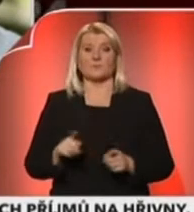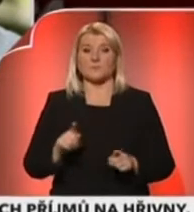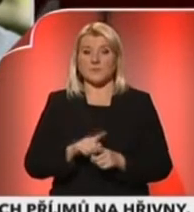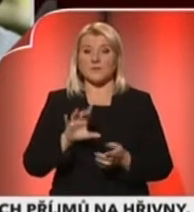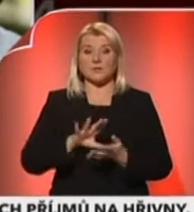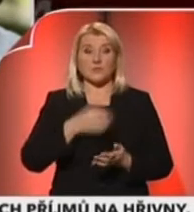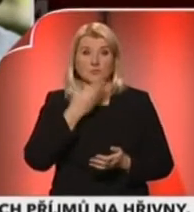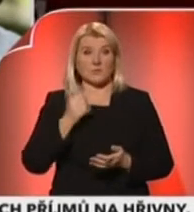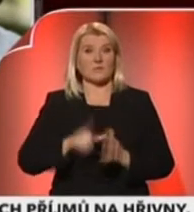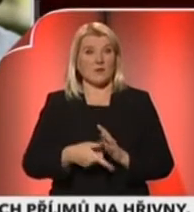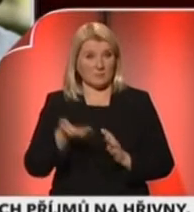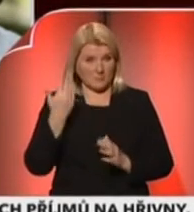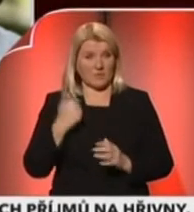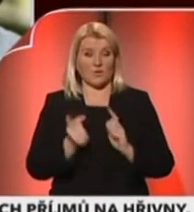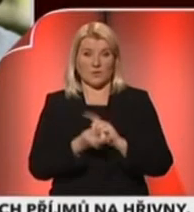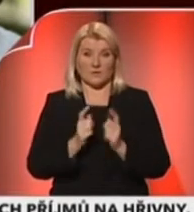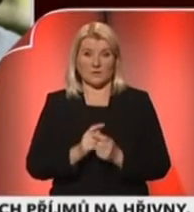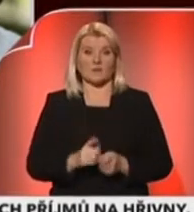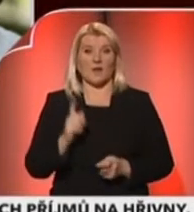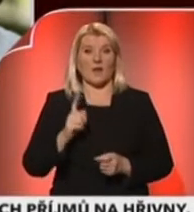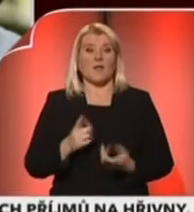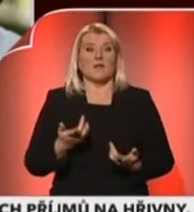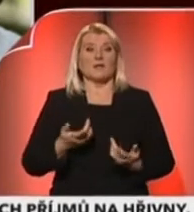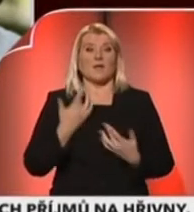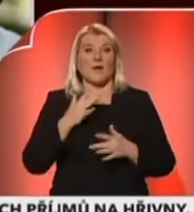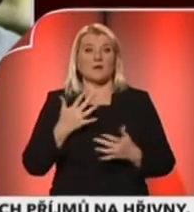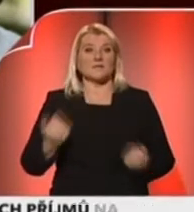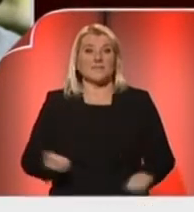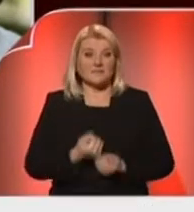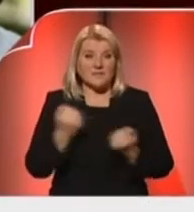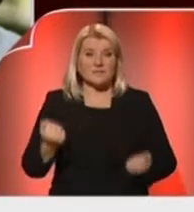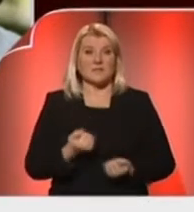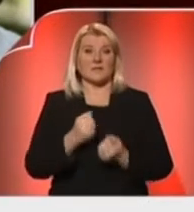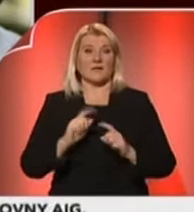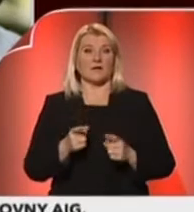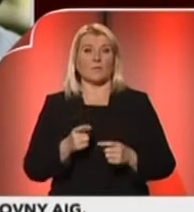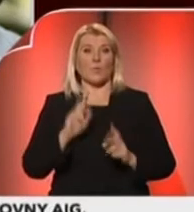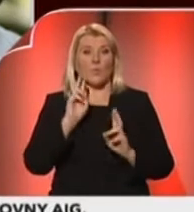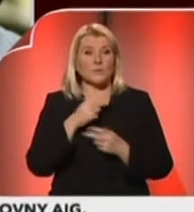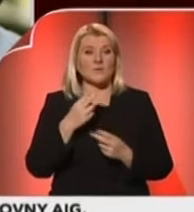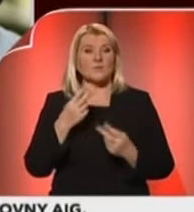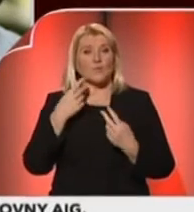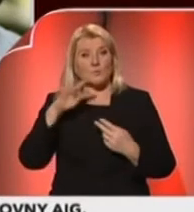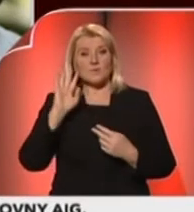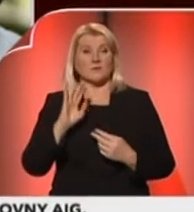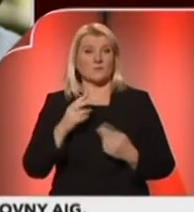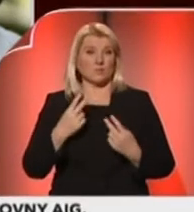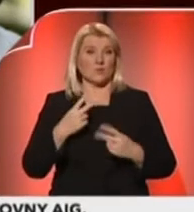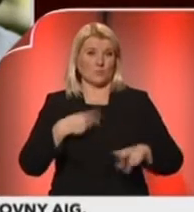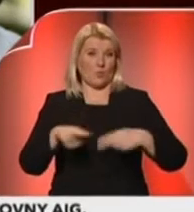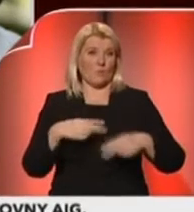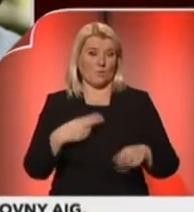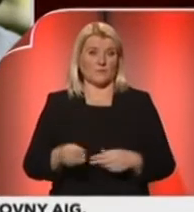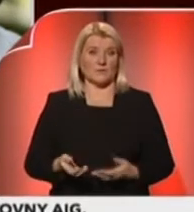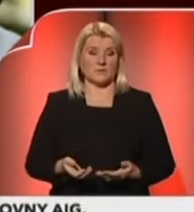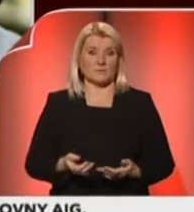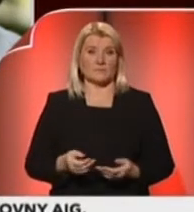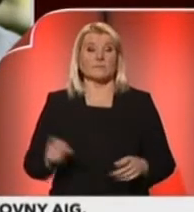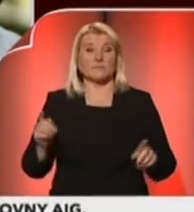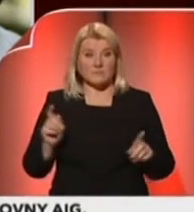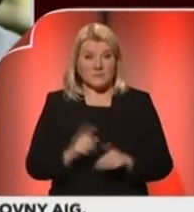kraj jednal. Otázka je v té intenzitě a umění se prostě domluvit. To samé já říkám, chceme jednat i s